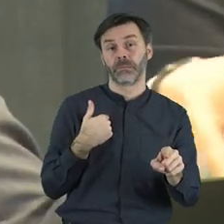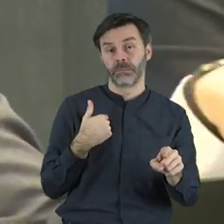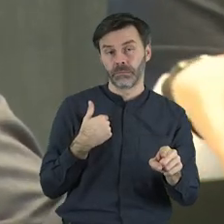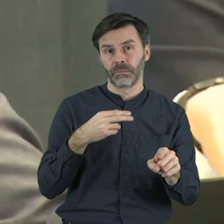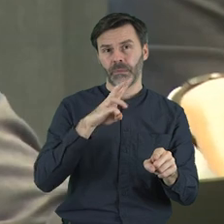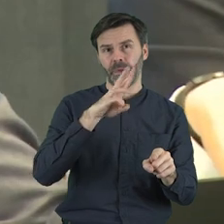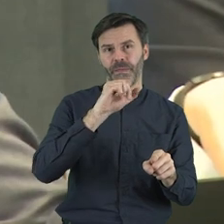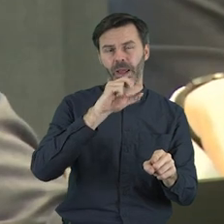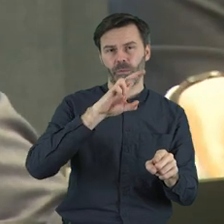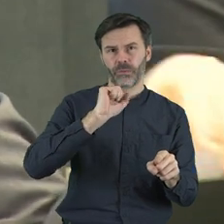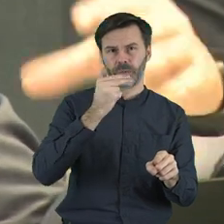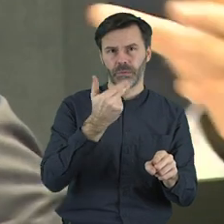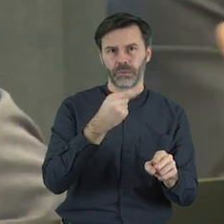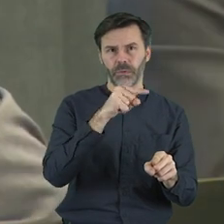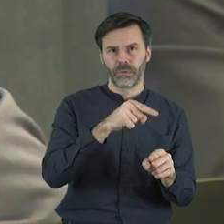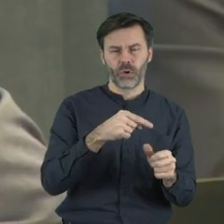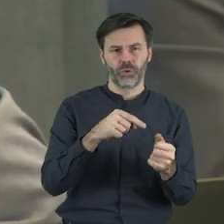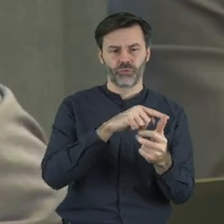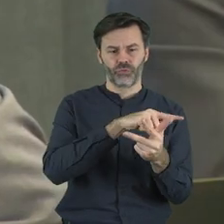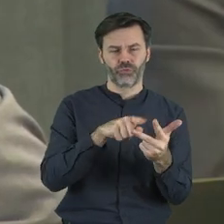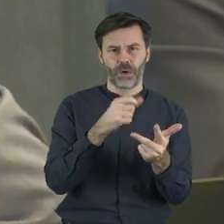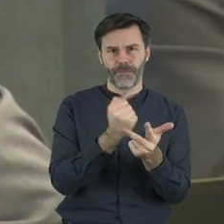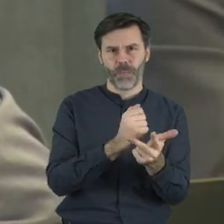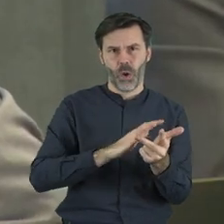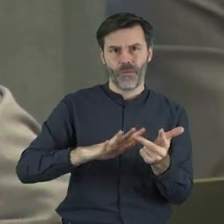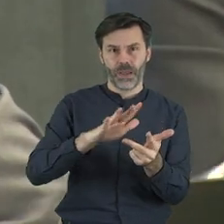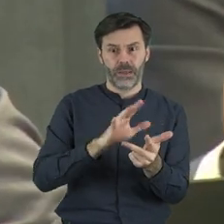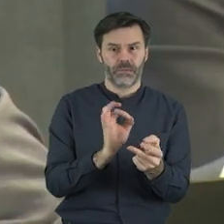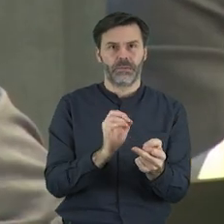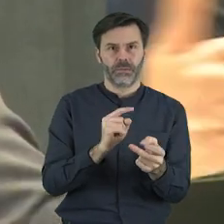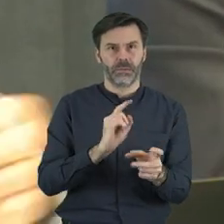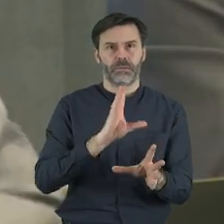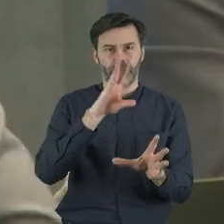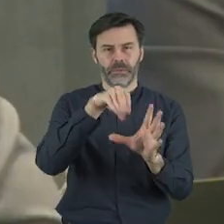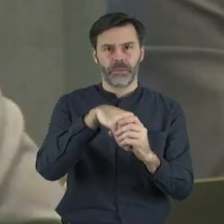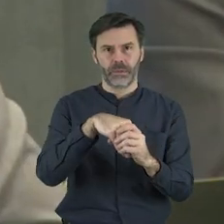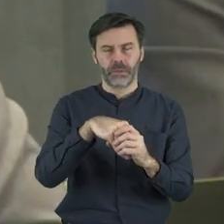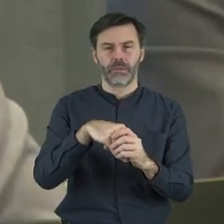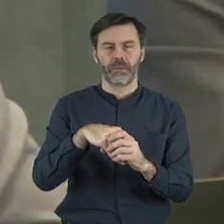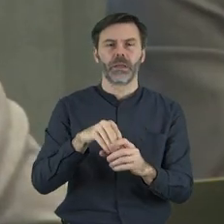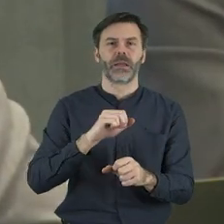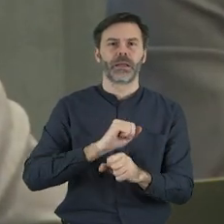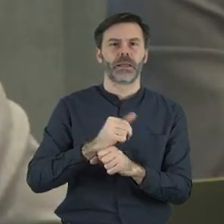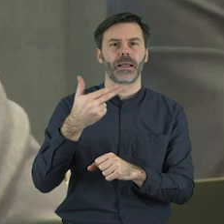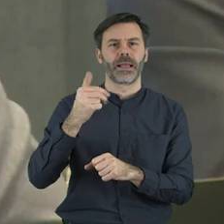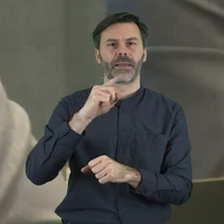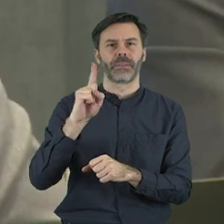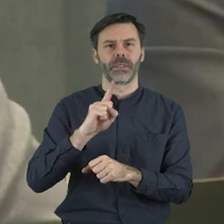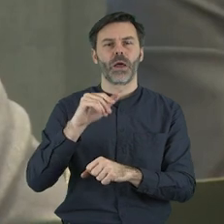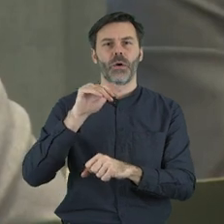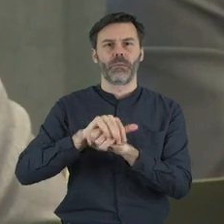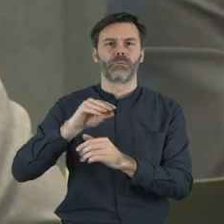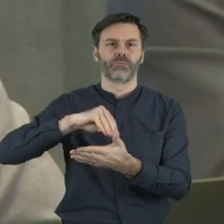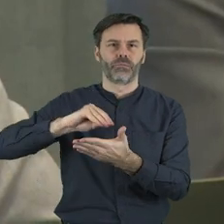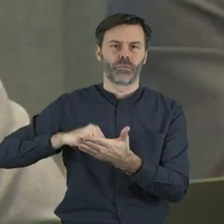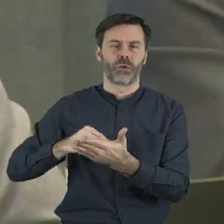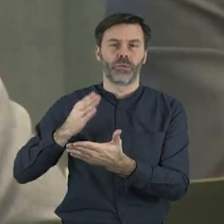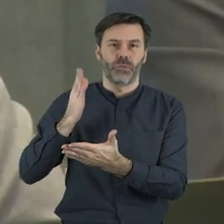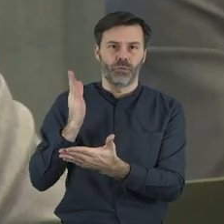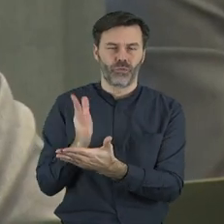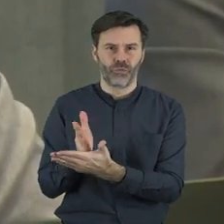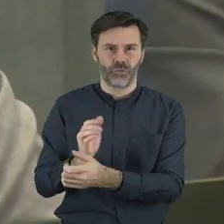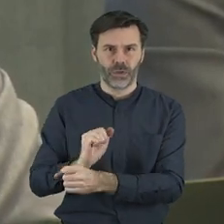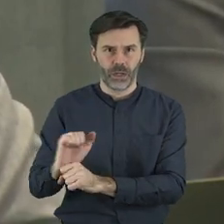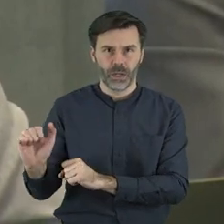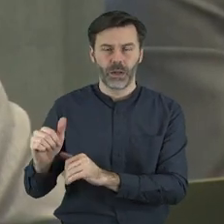i tak dzisiaj obsługuje. Ma zawartą z Narodowym Funduszem Zdrowia. Oczywiście może funkcjonować też tam. Więc gdyby